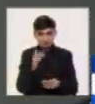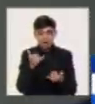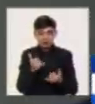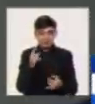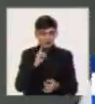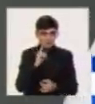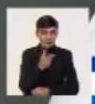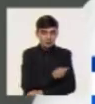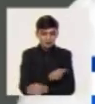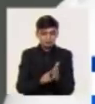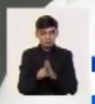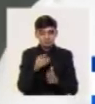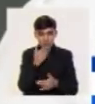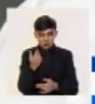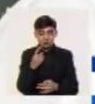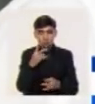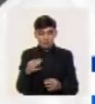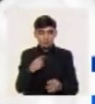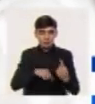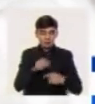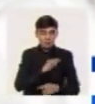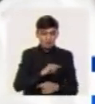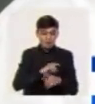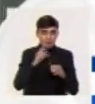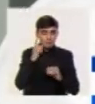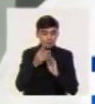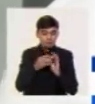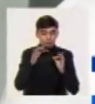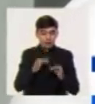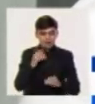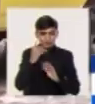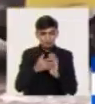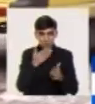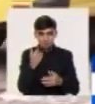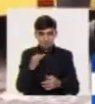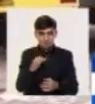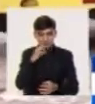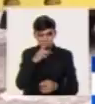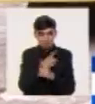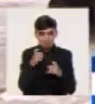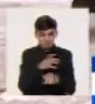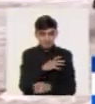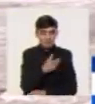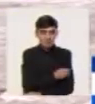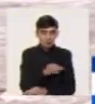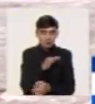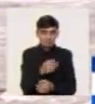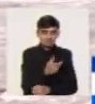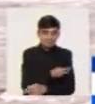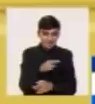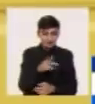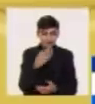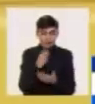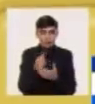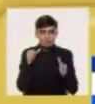ешқандай вакцина салынып жатқан жоқ. Біздің қызметкерлер дұрыс түсінбей ақпаратты қате берген. Тұрғындар вакцина салдыру не салдырмау әркімнің